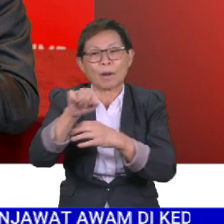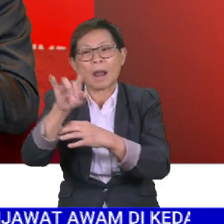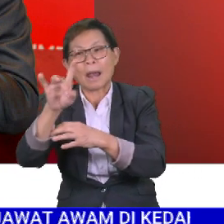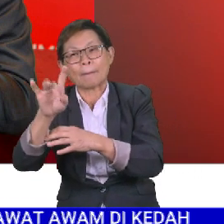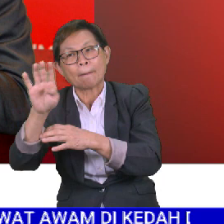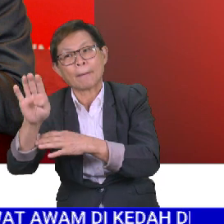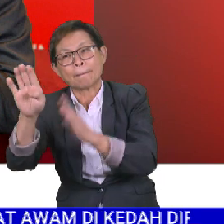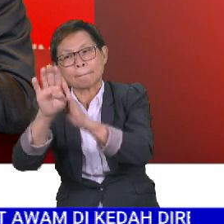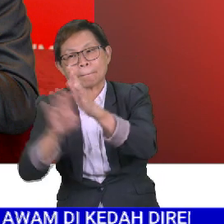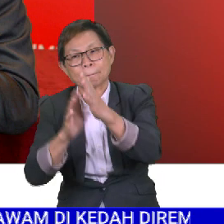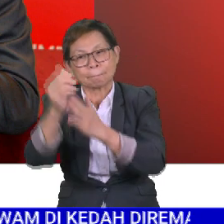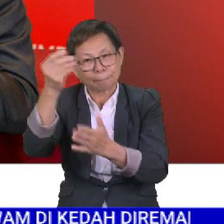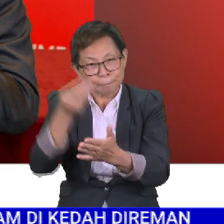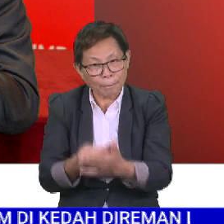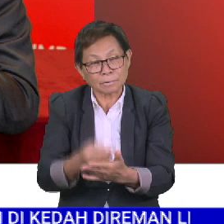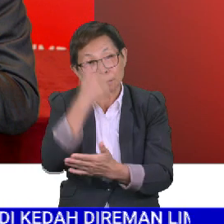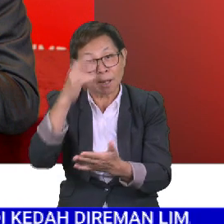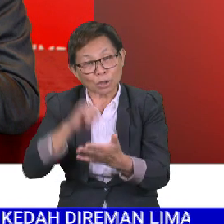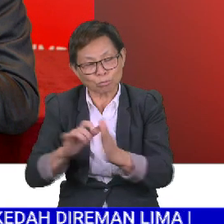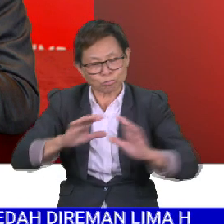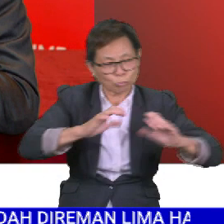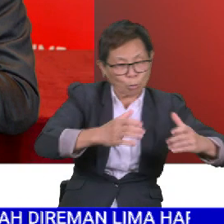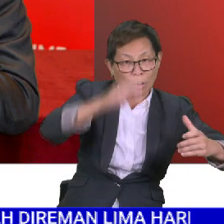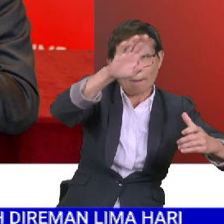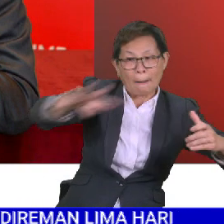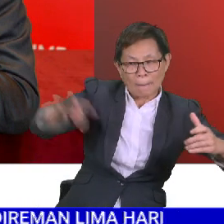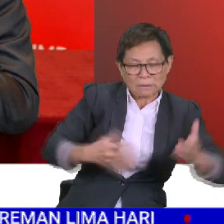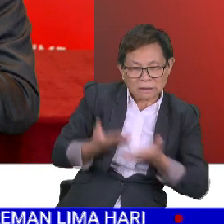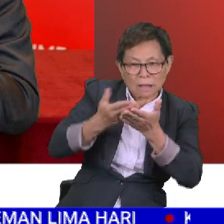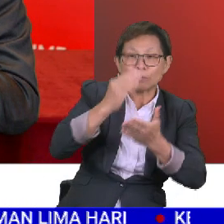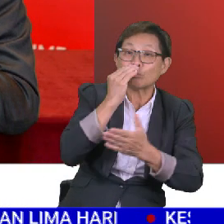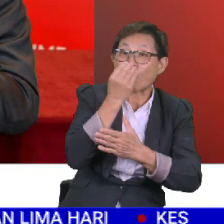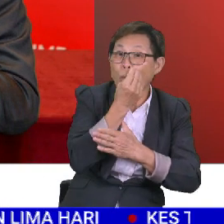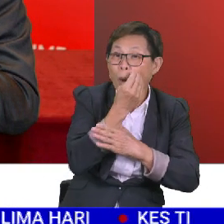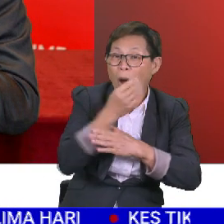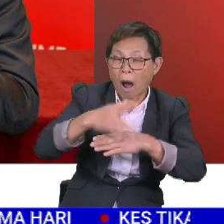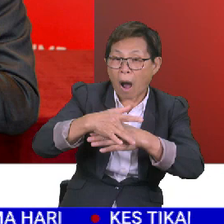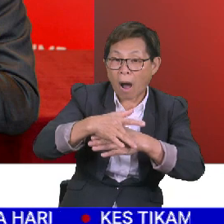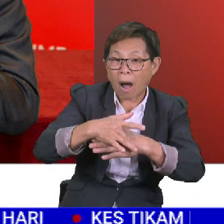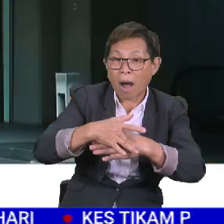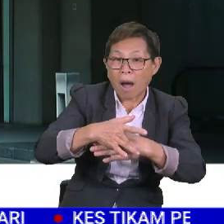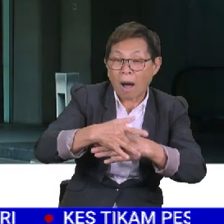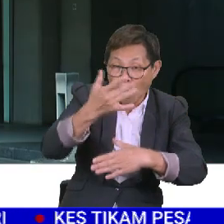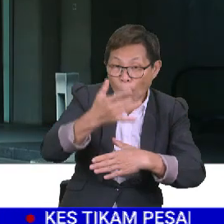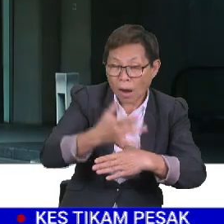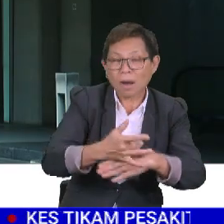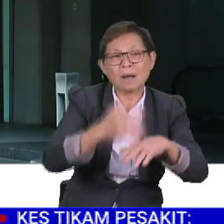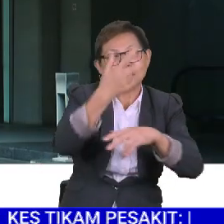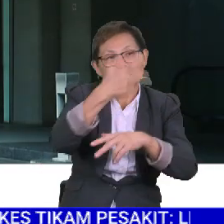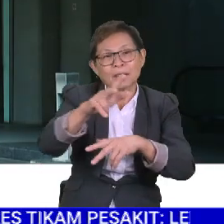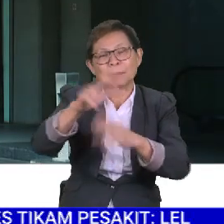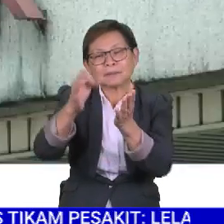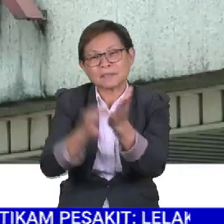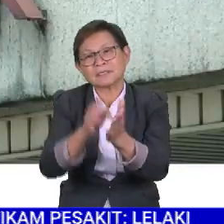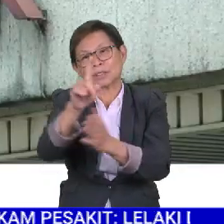84 billion reagen sombongkan itu kumpulan mencanangkan deviden kedua tunai keseluruhan sebanyak 13